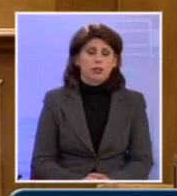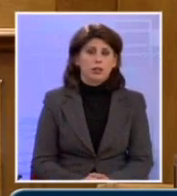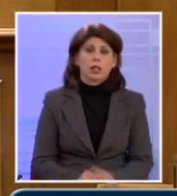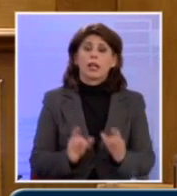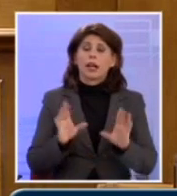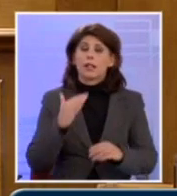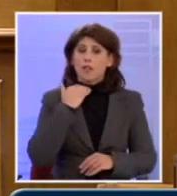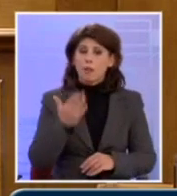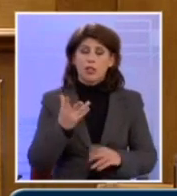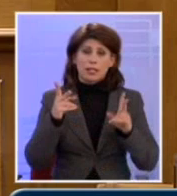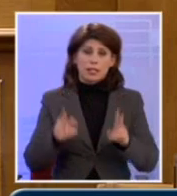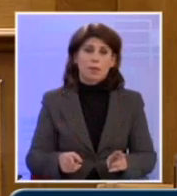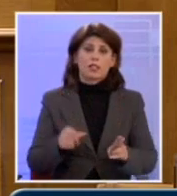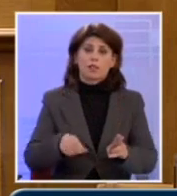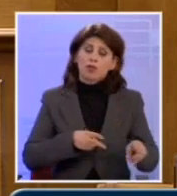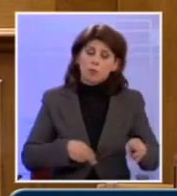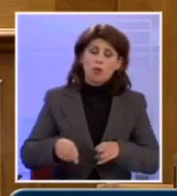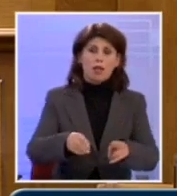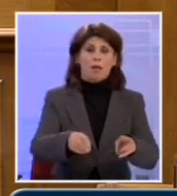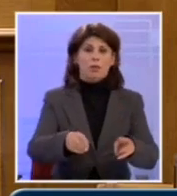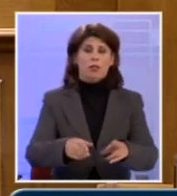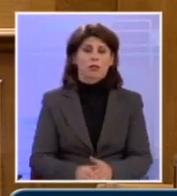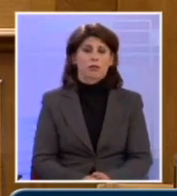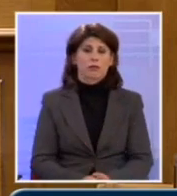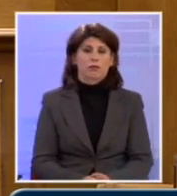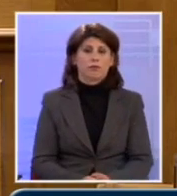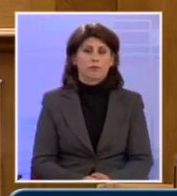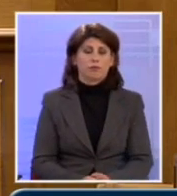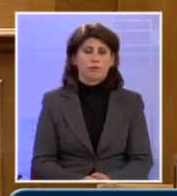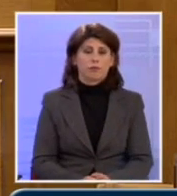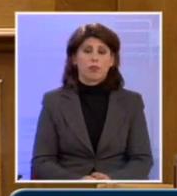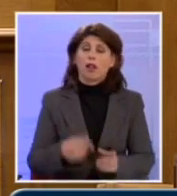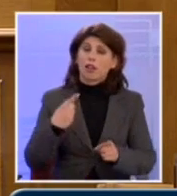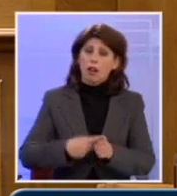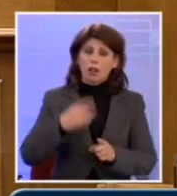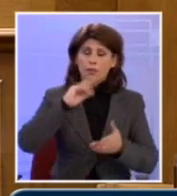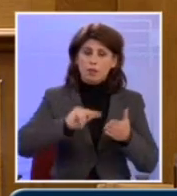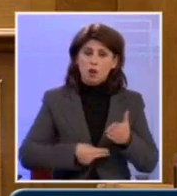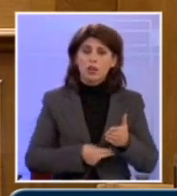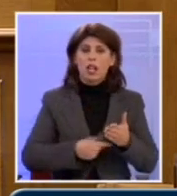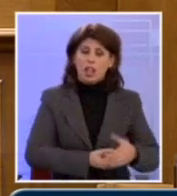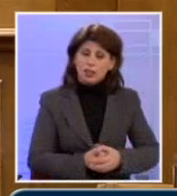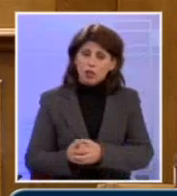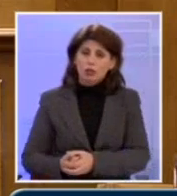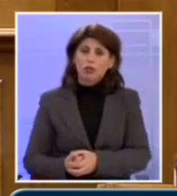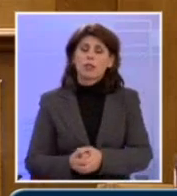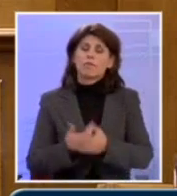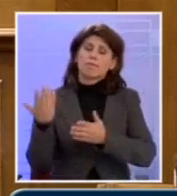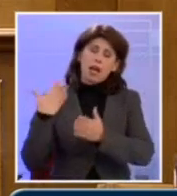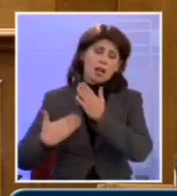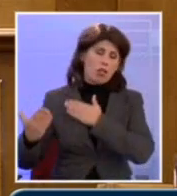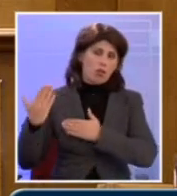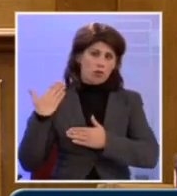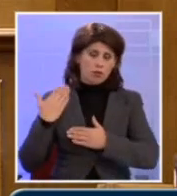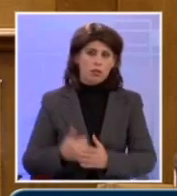Κανείς δεν θα μπορέσει να σταματήσει αυτό το ποτάμι τορμητικό. Η Ελλάδα των μνημονίων της λιτότητας είναι ήδη παρελθόν.